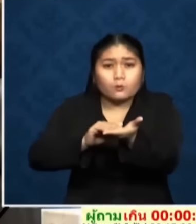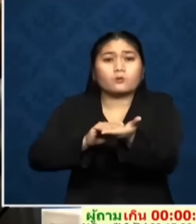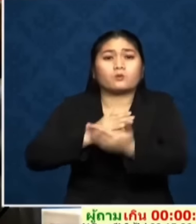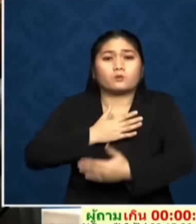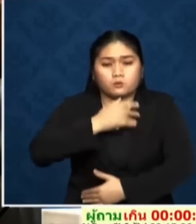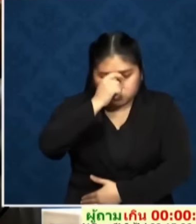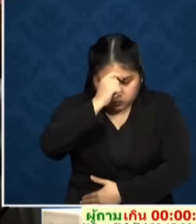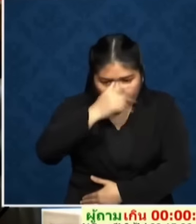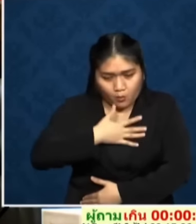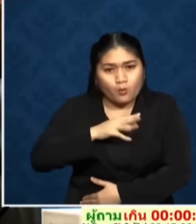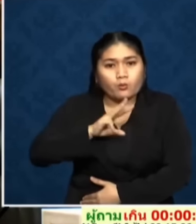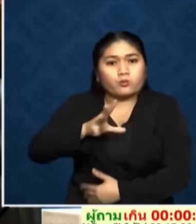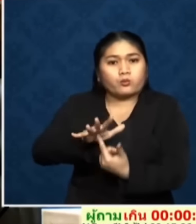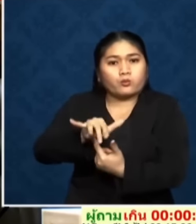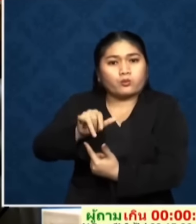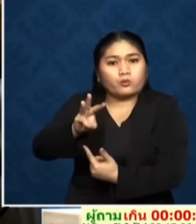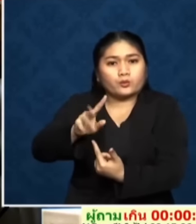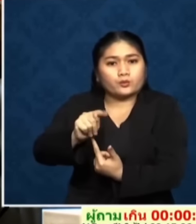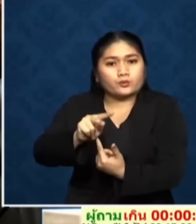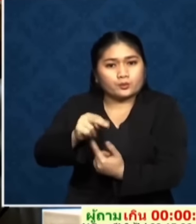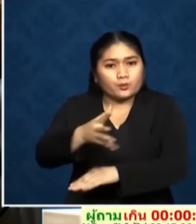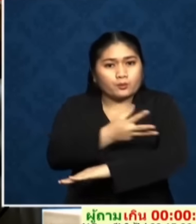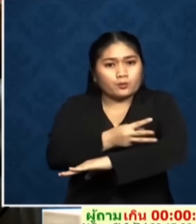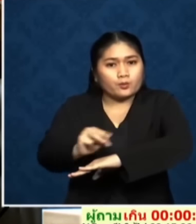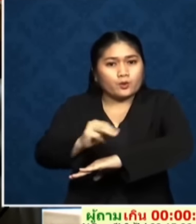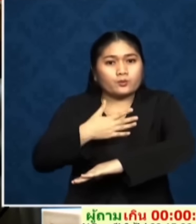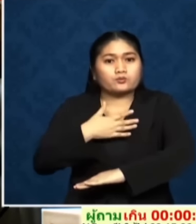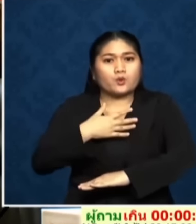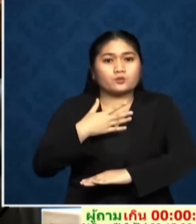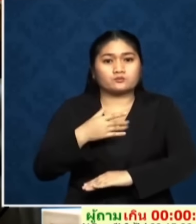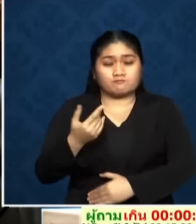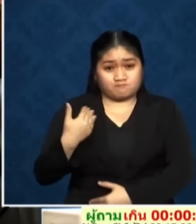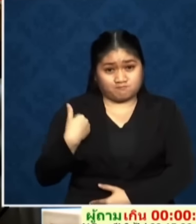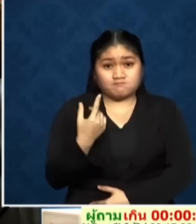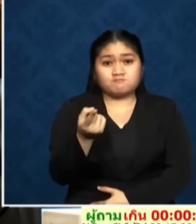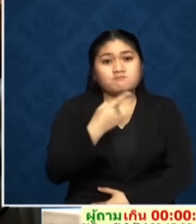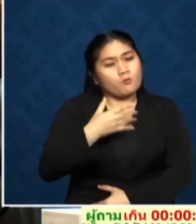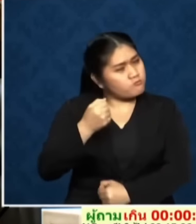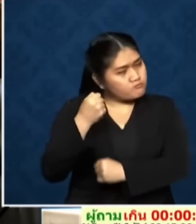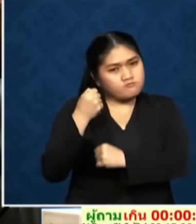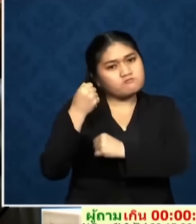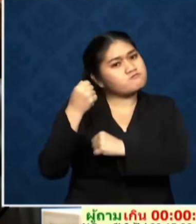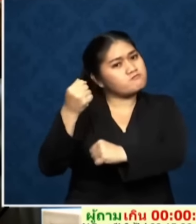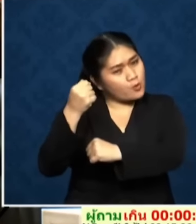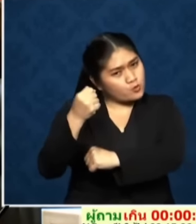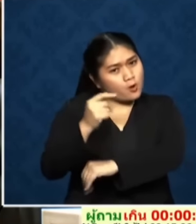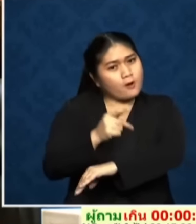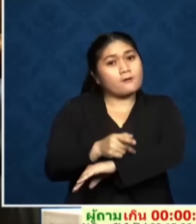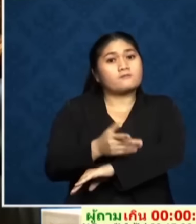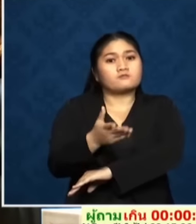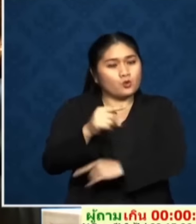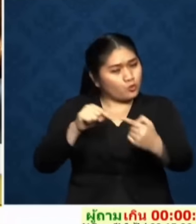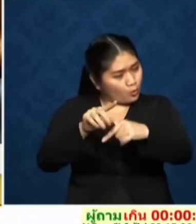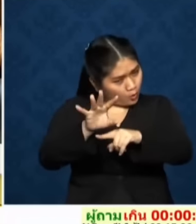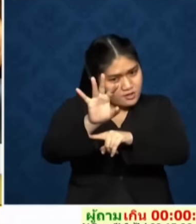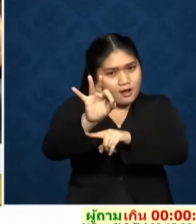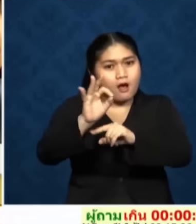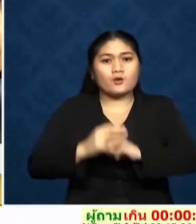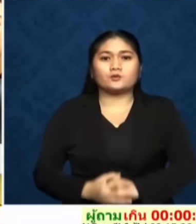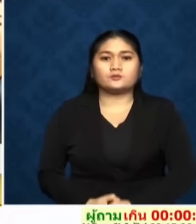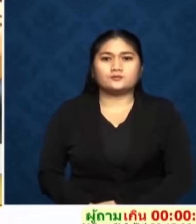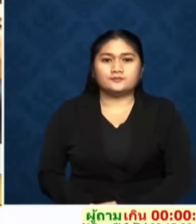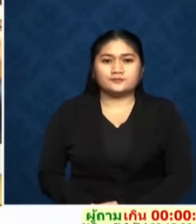ยวัฒนาตินรัตน์มหาสารคามพรรคเพื่อไทยผมขอประท้วงท่านประธานตามข้อ9ข